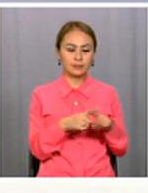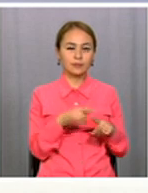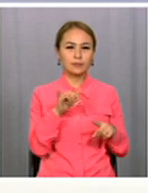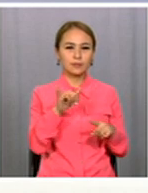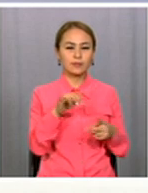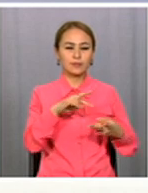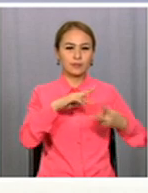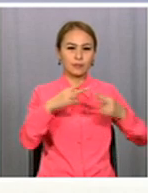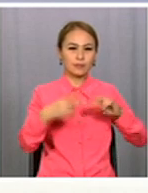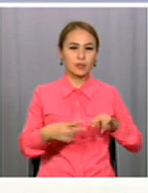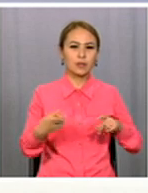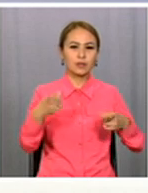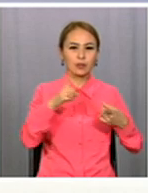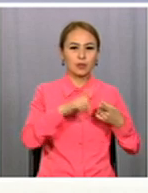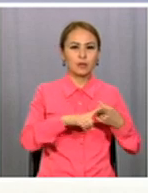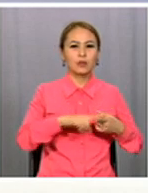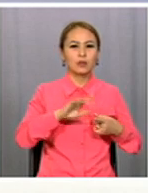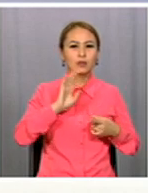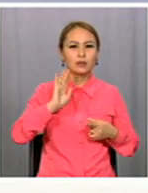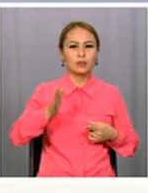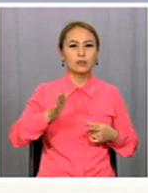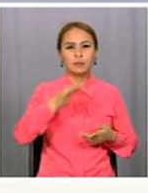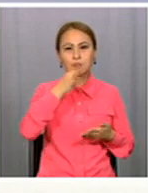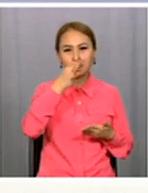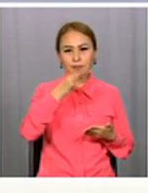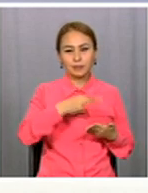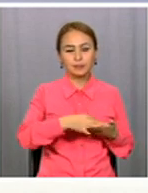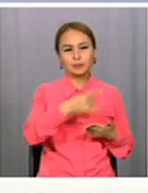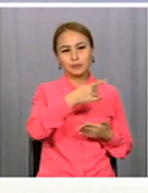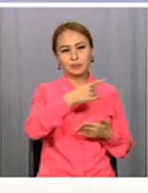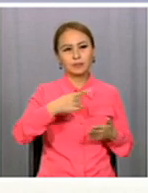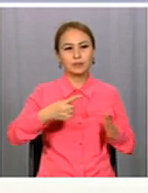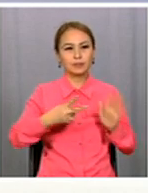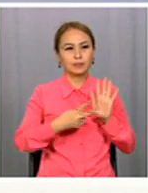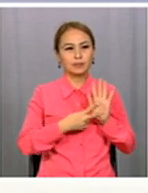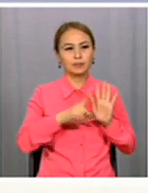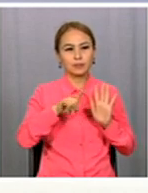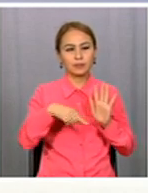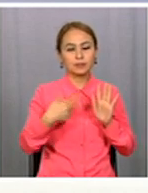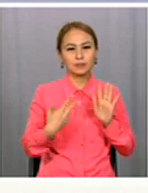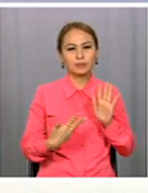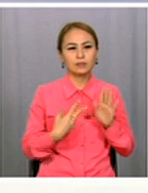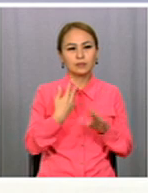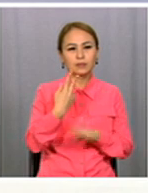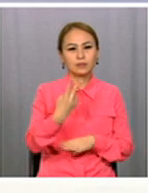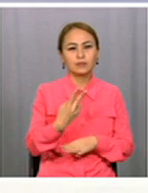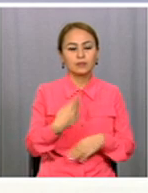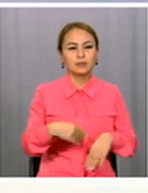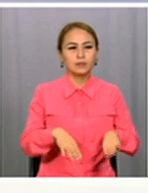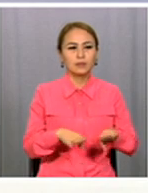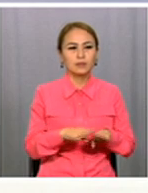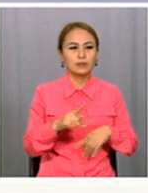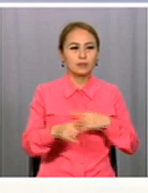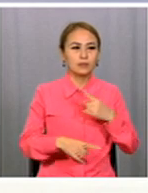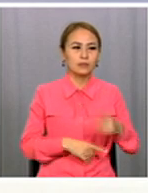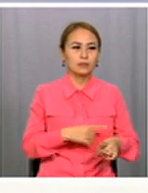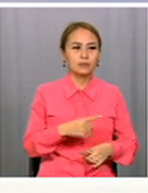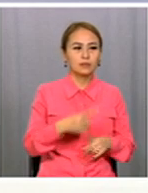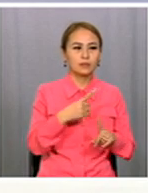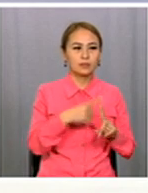сәйкес, тәуелді айнымалы Y-тің мәні минус 7,3-тен 2-ге екен. Енді келесі мәні X-тің